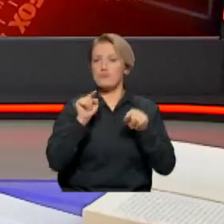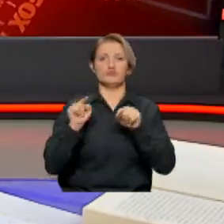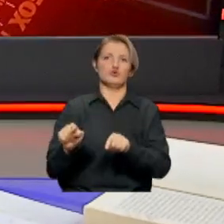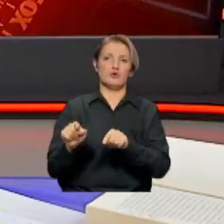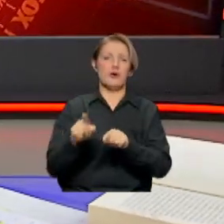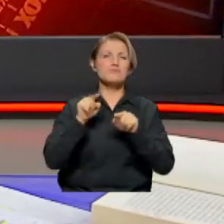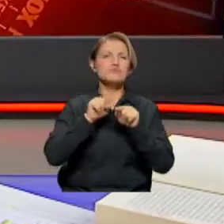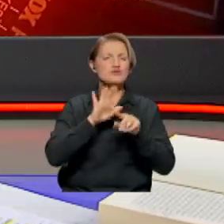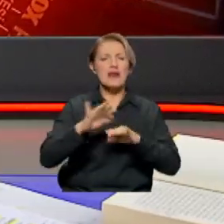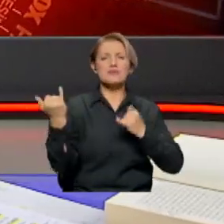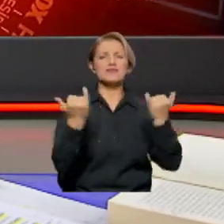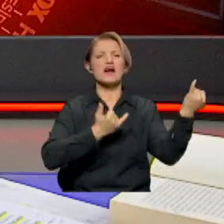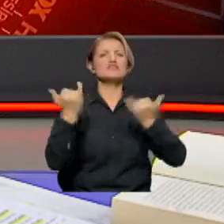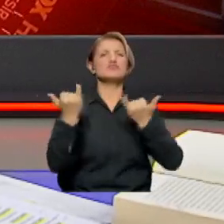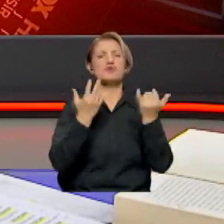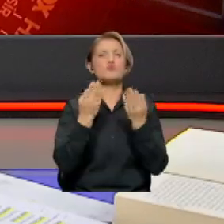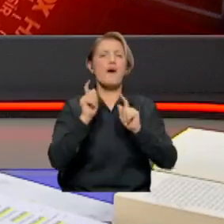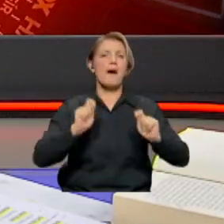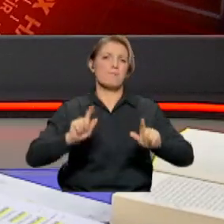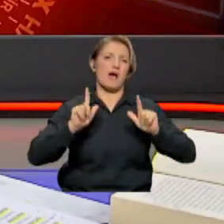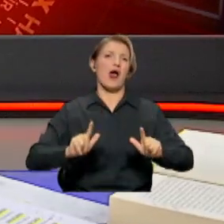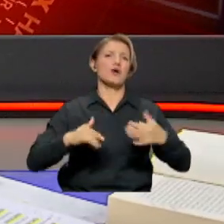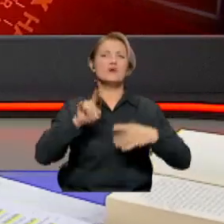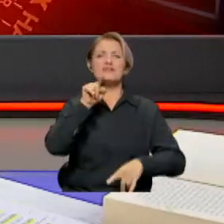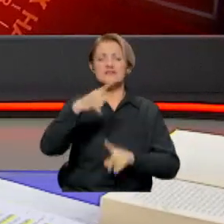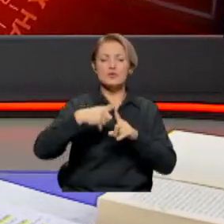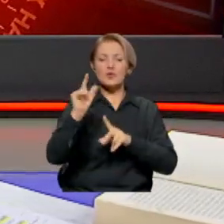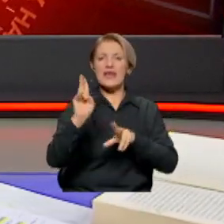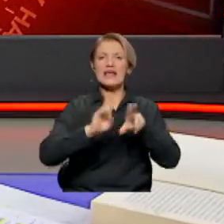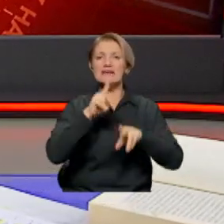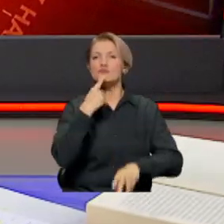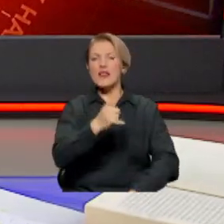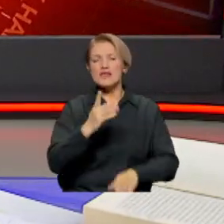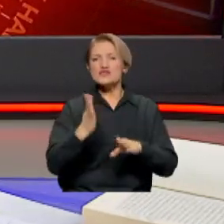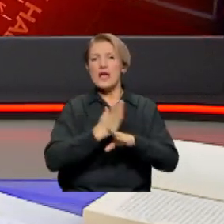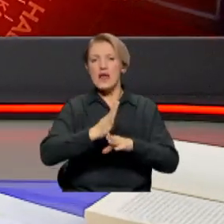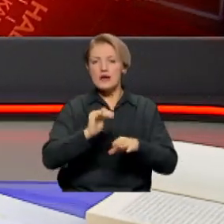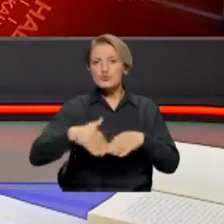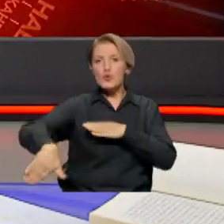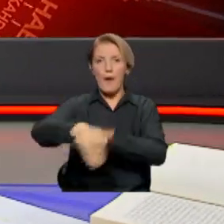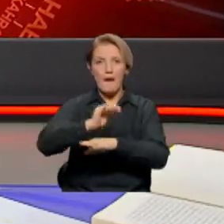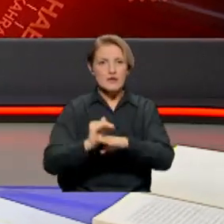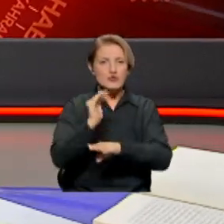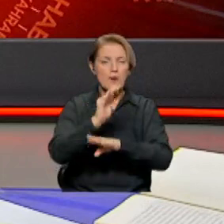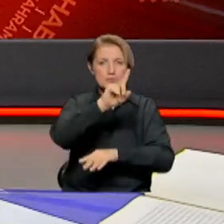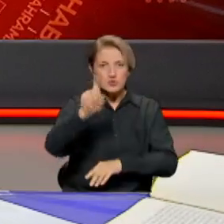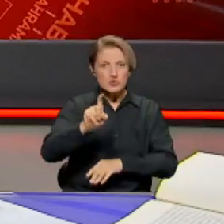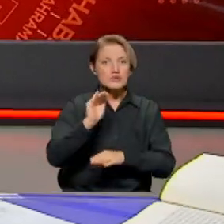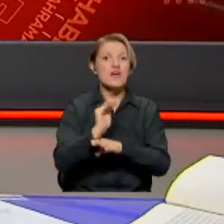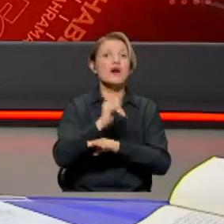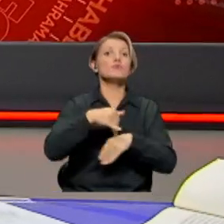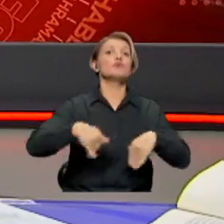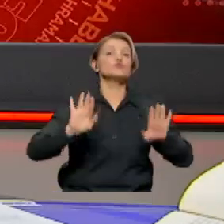ya bunların tartışmasını çok yapmaya gerek yok Ses tüik'in söylediği şeyleri sokakta yaşıyor musunuz yaşamıyor musunuz İşte o